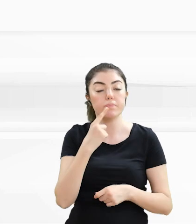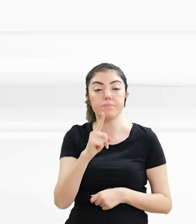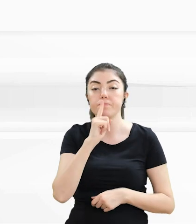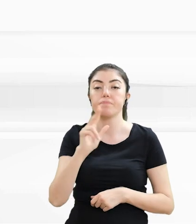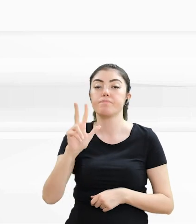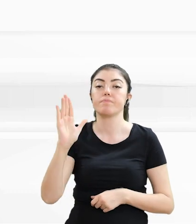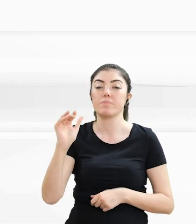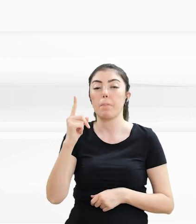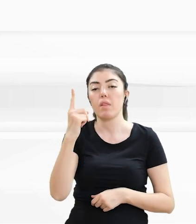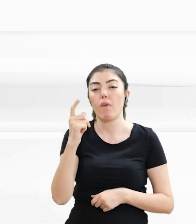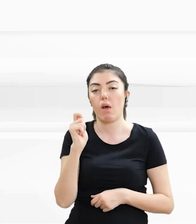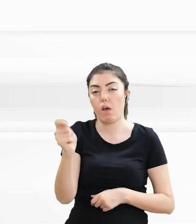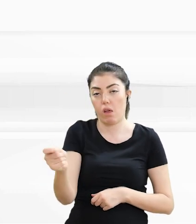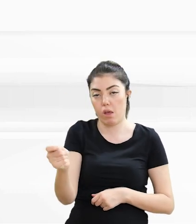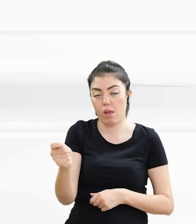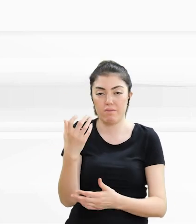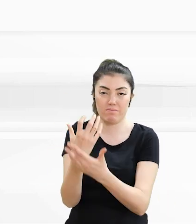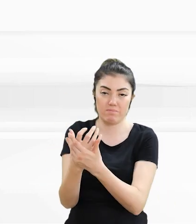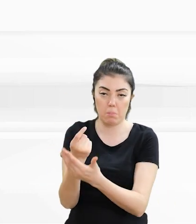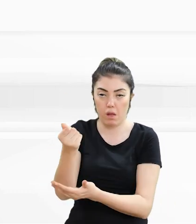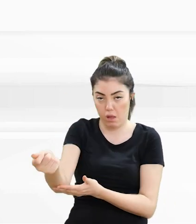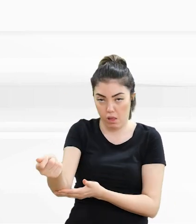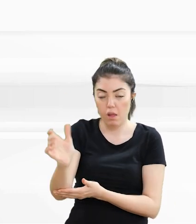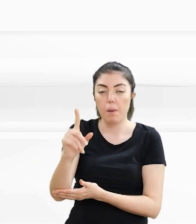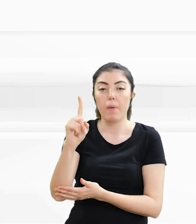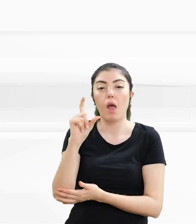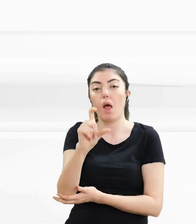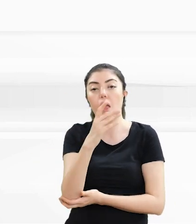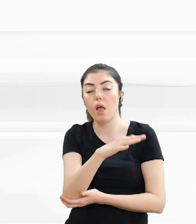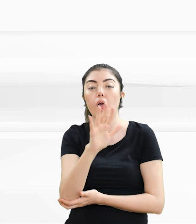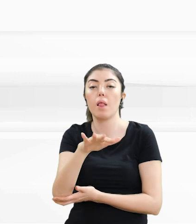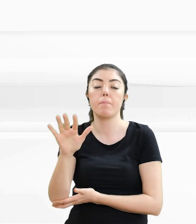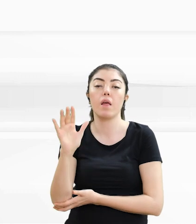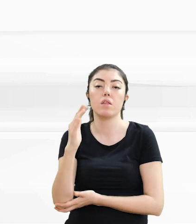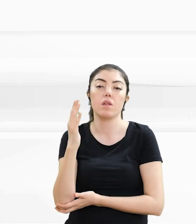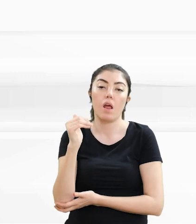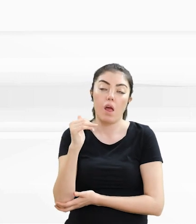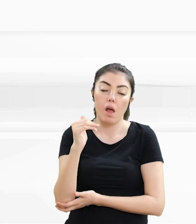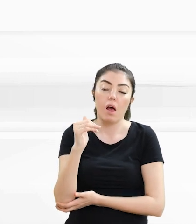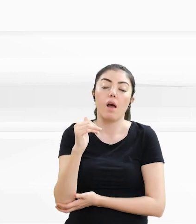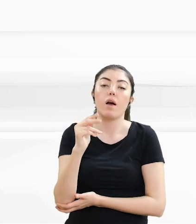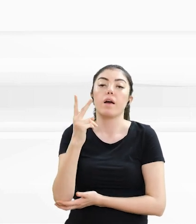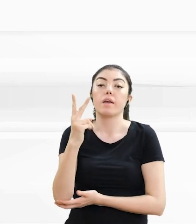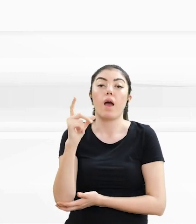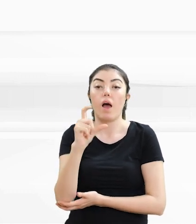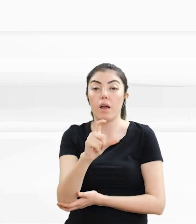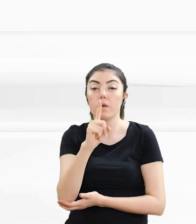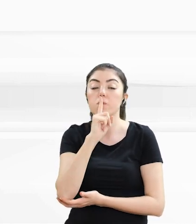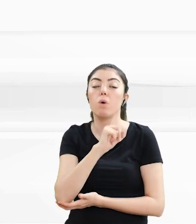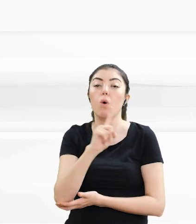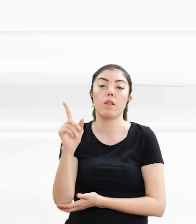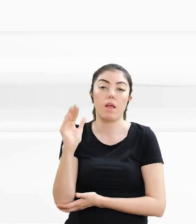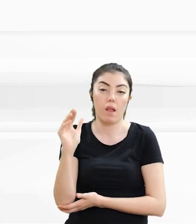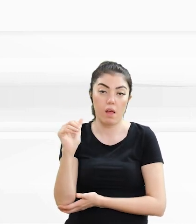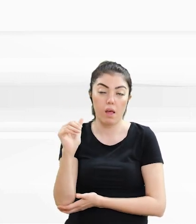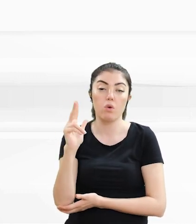bakalım 130 liralık bir defada ödenen bir kayıt ücretimiz var Bir ay gitseydim 55 lira İki ay gitseydim iki çarpı 55'ten